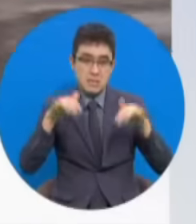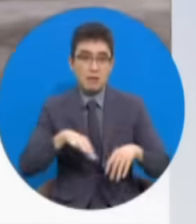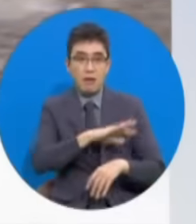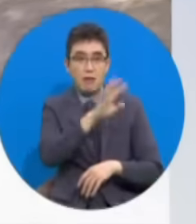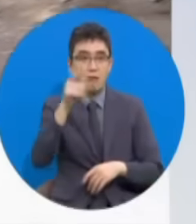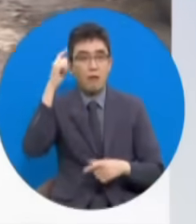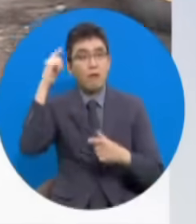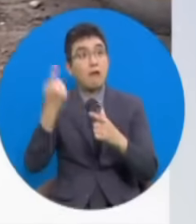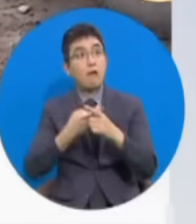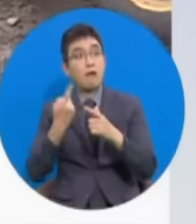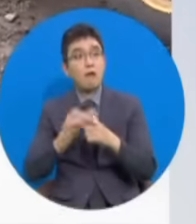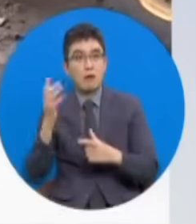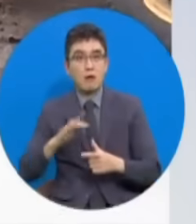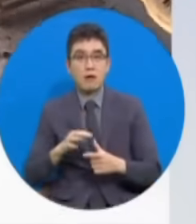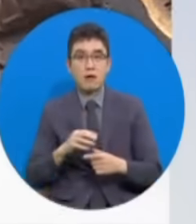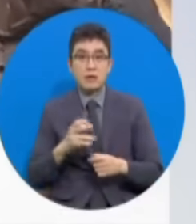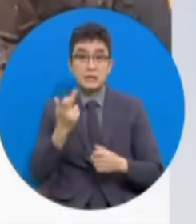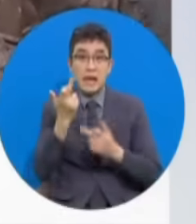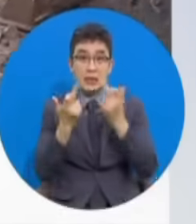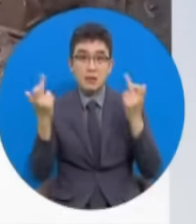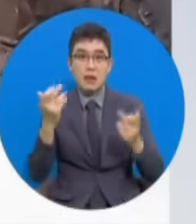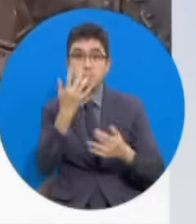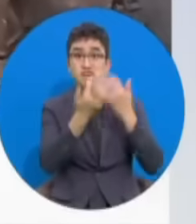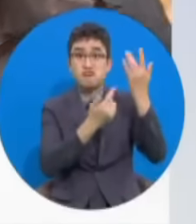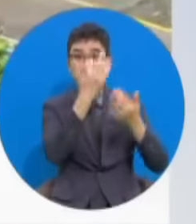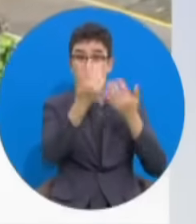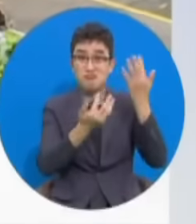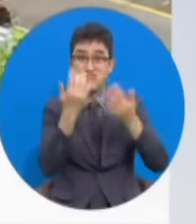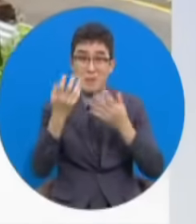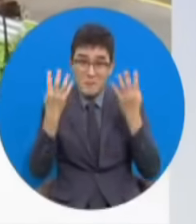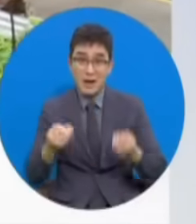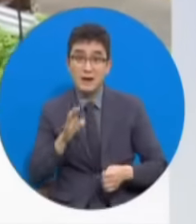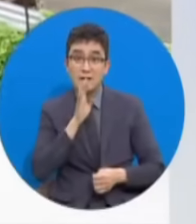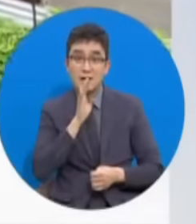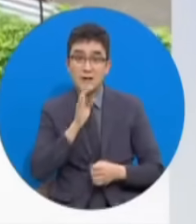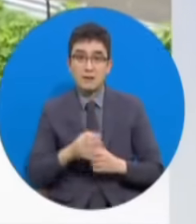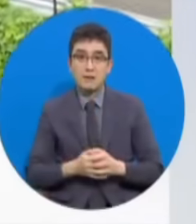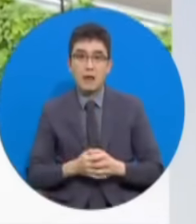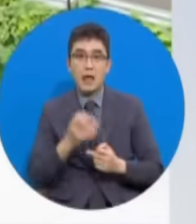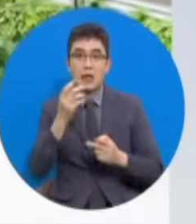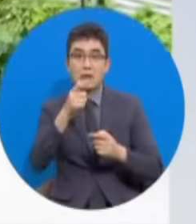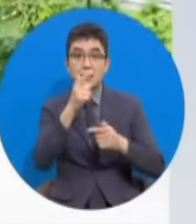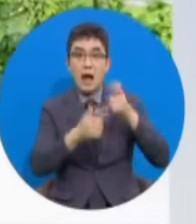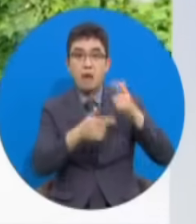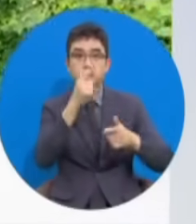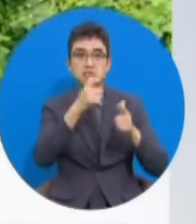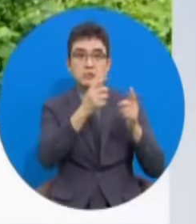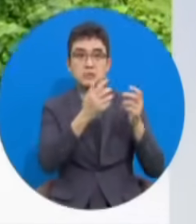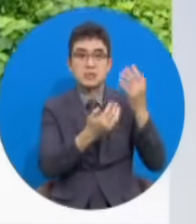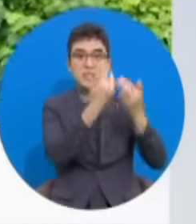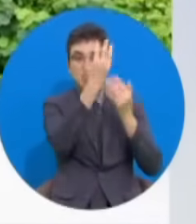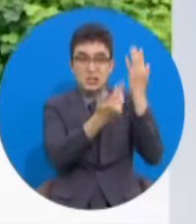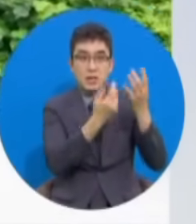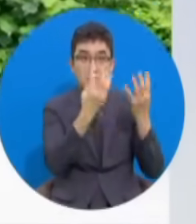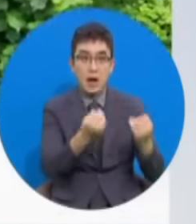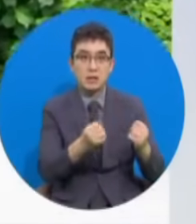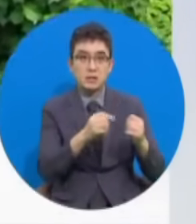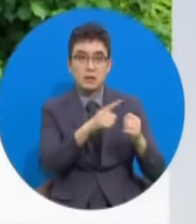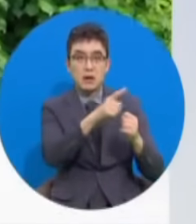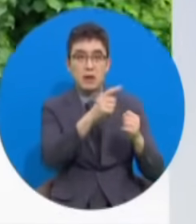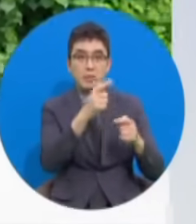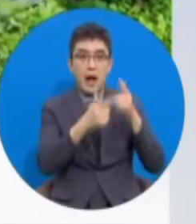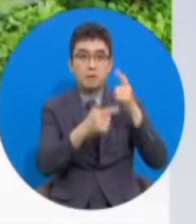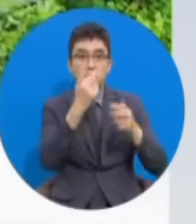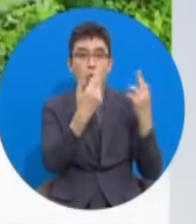올해 봄 같은 경우에는 산불이 굉장히 많이 났거든요. 예. 이 산불이 많이 나서 나무들이 타버렸기 때문에 이 나무가 없이 흙만 남겨져 있는